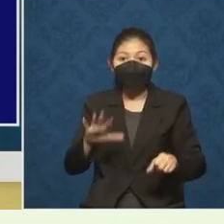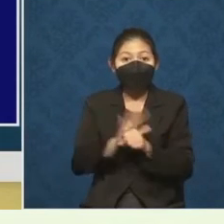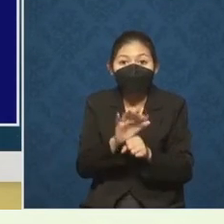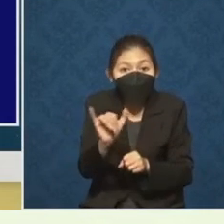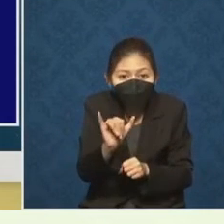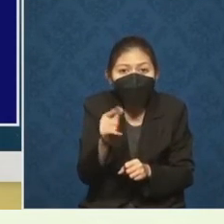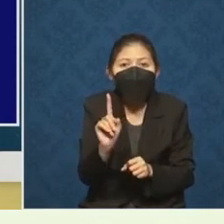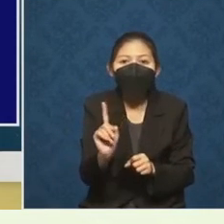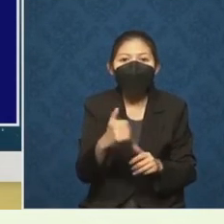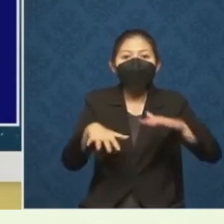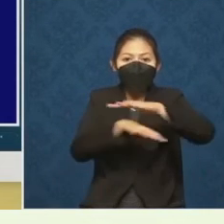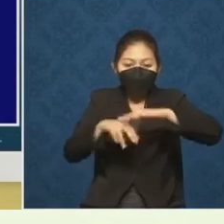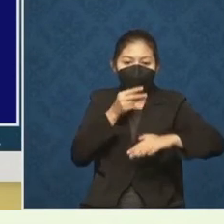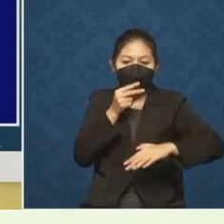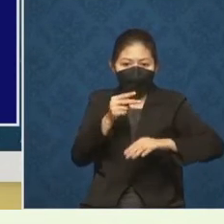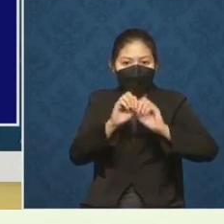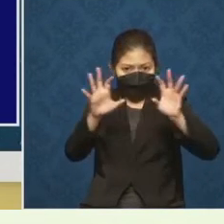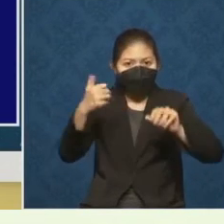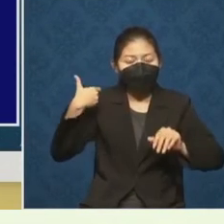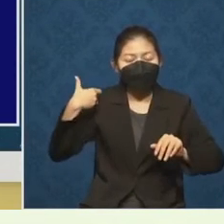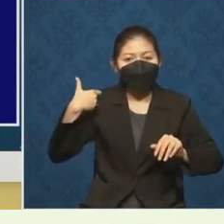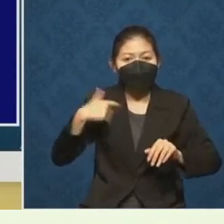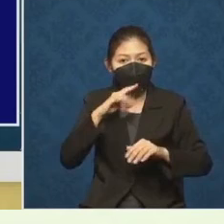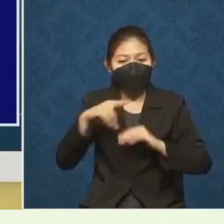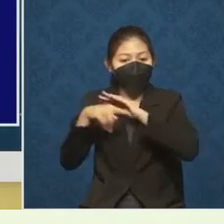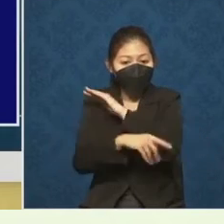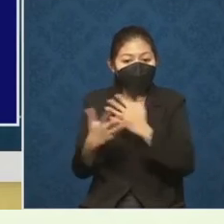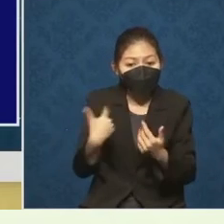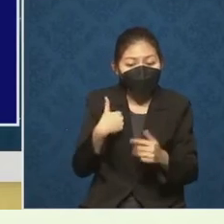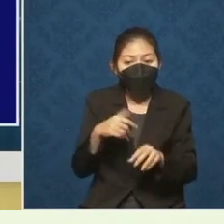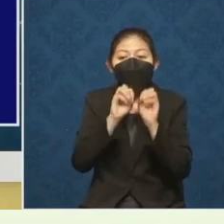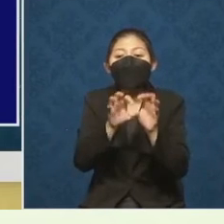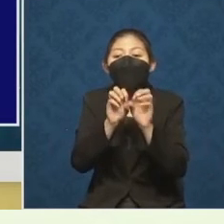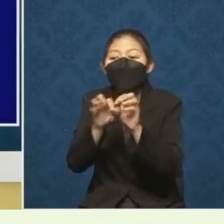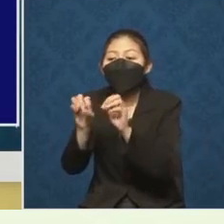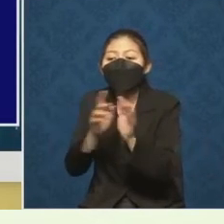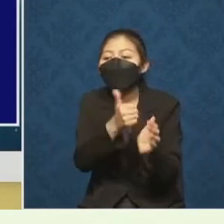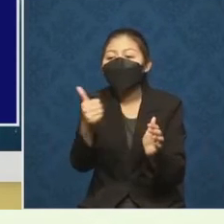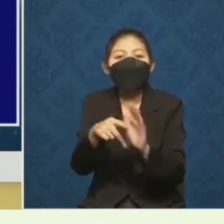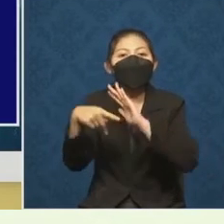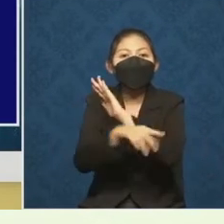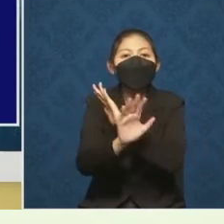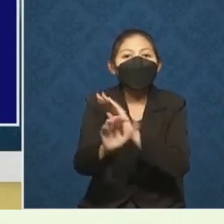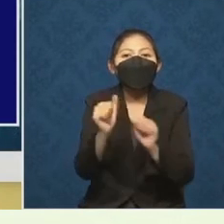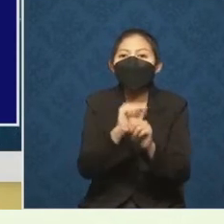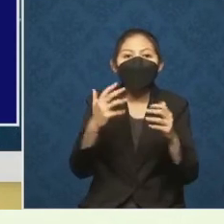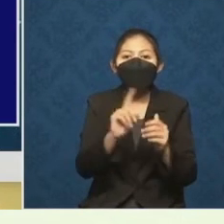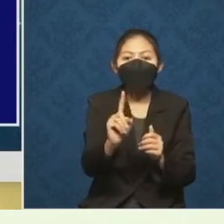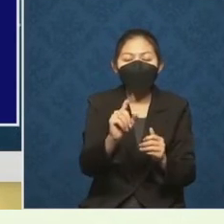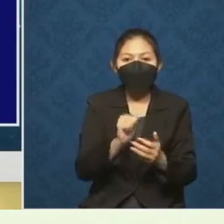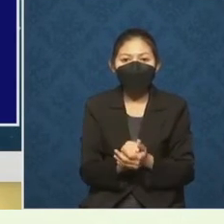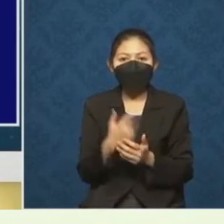เห็นก็อยู่เมื่อโกงเองแล้วจะไปสอนคนอื่นให้ไม่ให้โกงได้ไงครับดัชนีการคอร์รัปชันที่จึงต่ำลงมาทุ